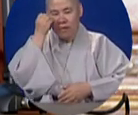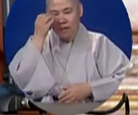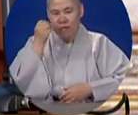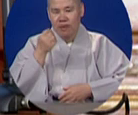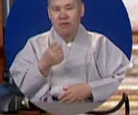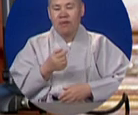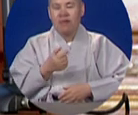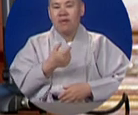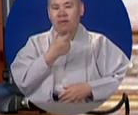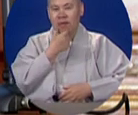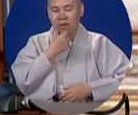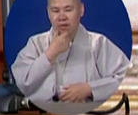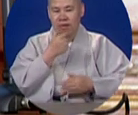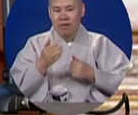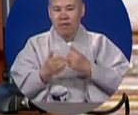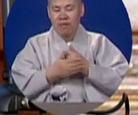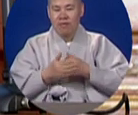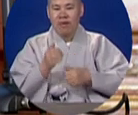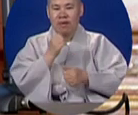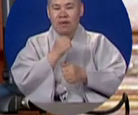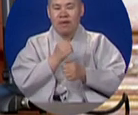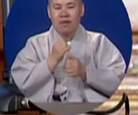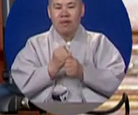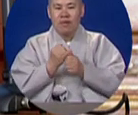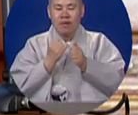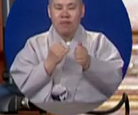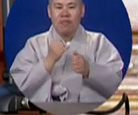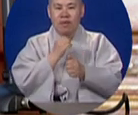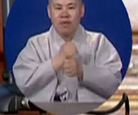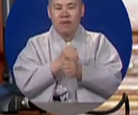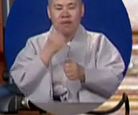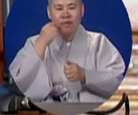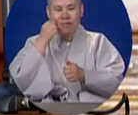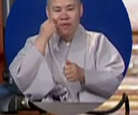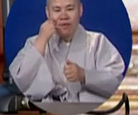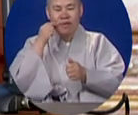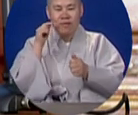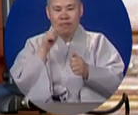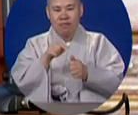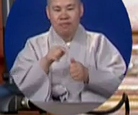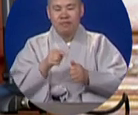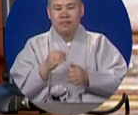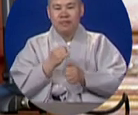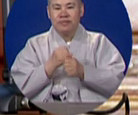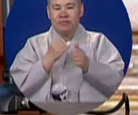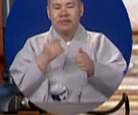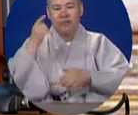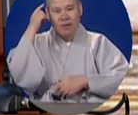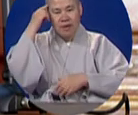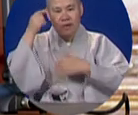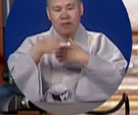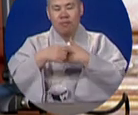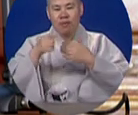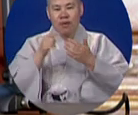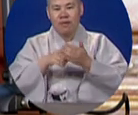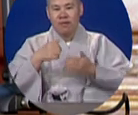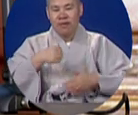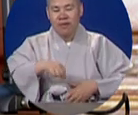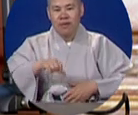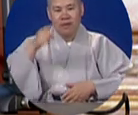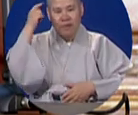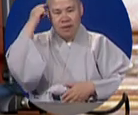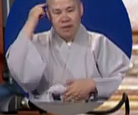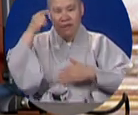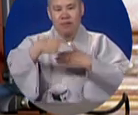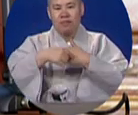그래서 못하겠대요 그러니까 이게 남편을 생각하는 마음하고 아들을 생각하는